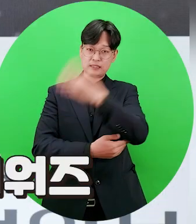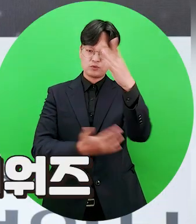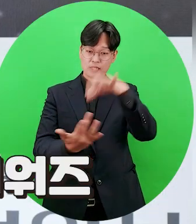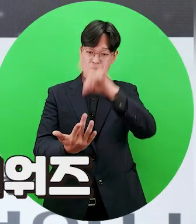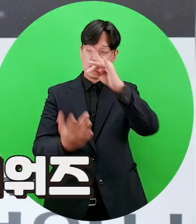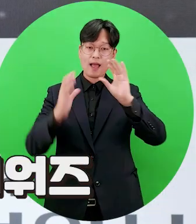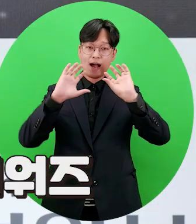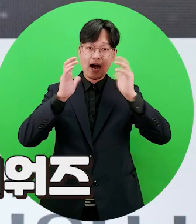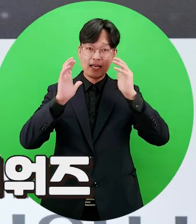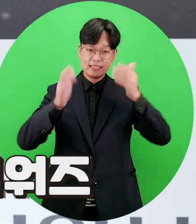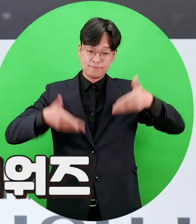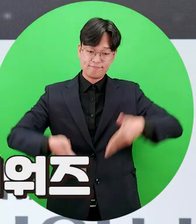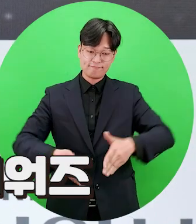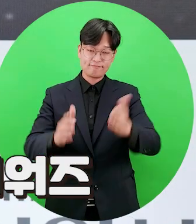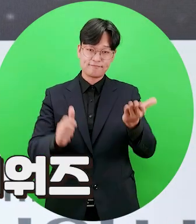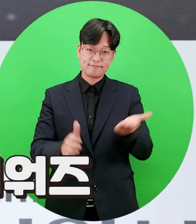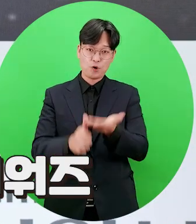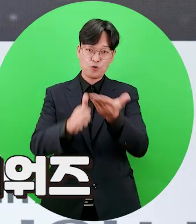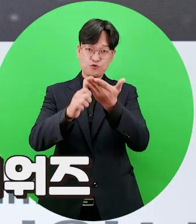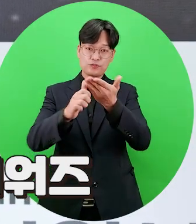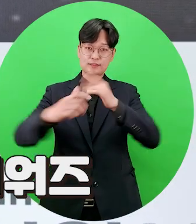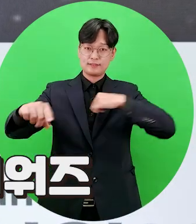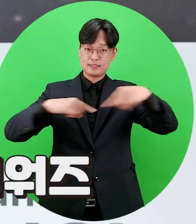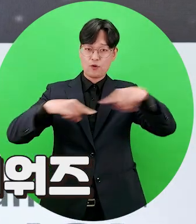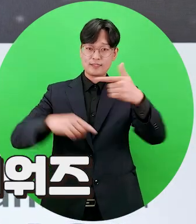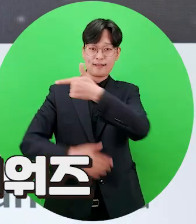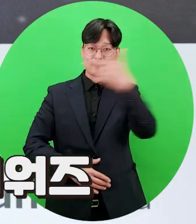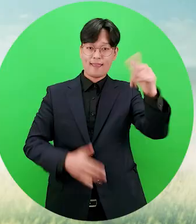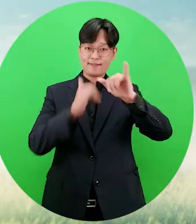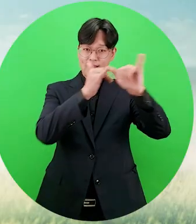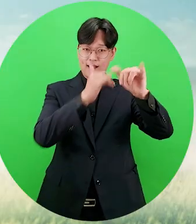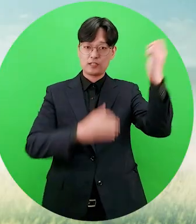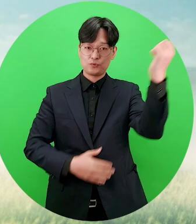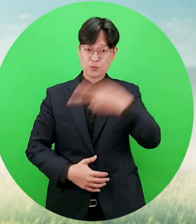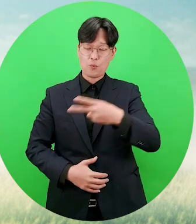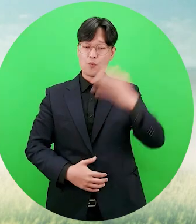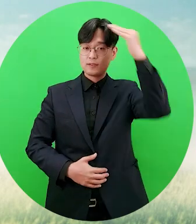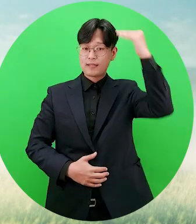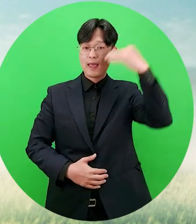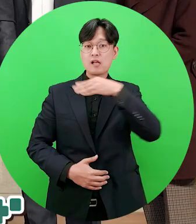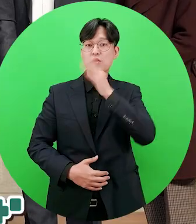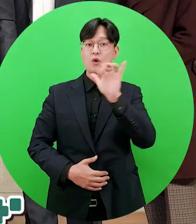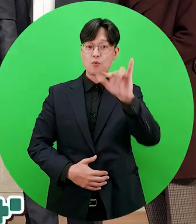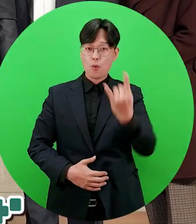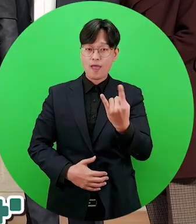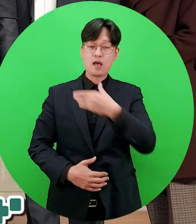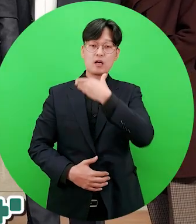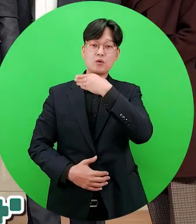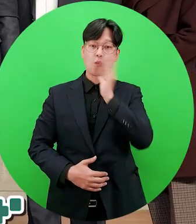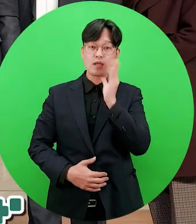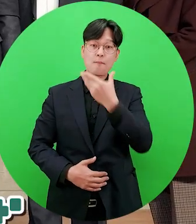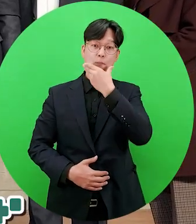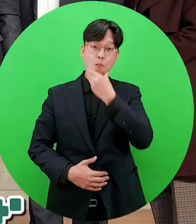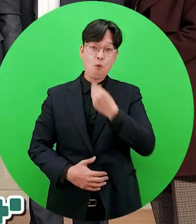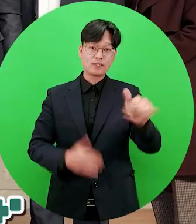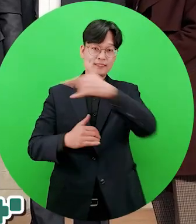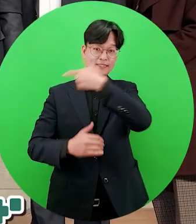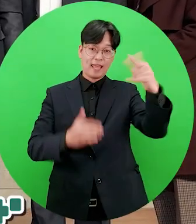아이가 행복합니다 어워즈 출산 보육 정책 부문 대상, 대한노인의 노인복지 대상 수상